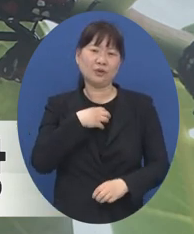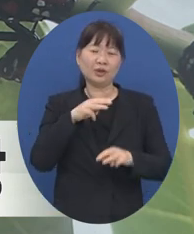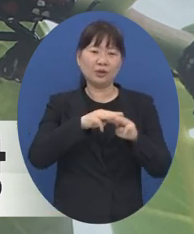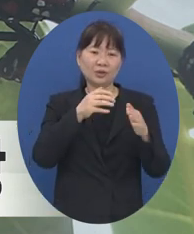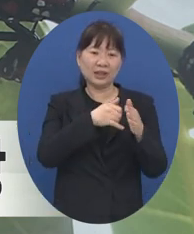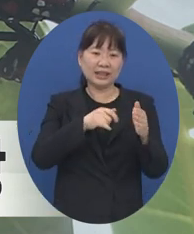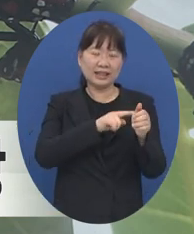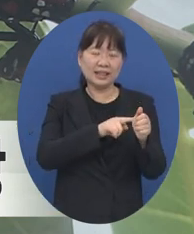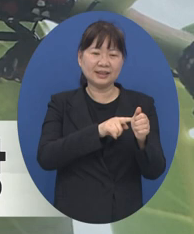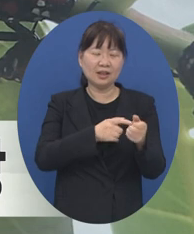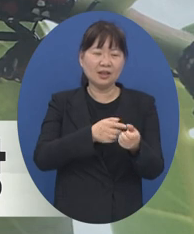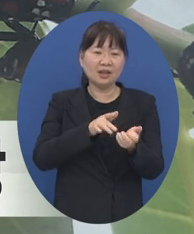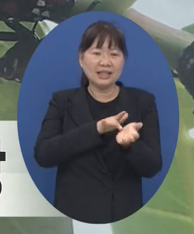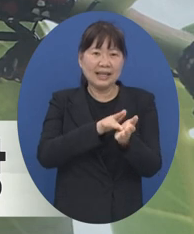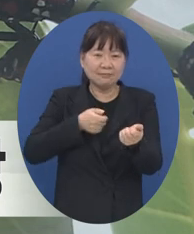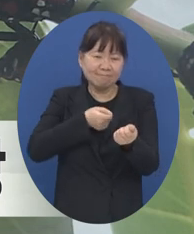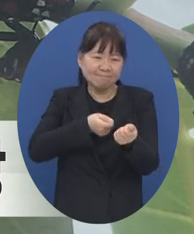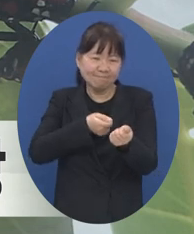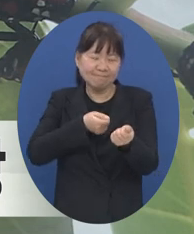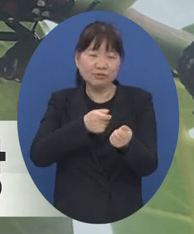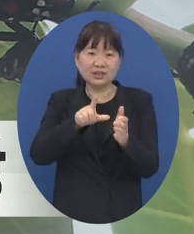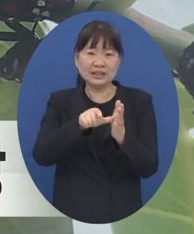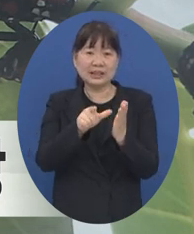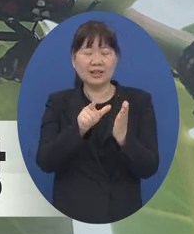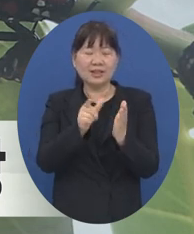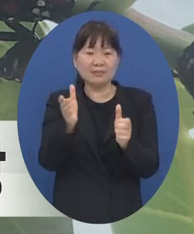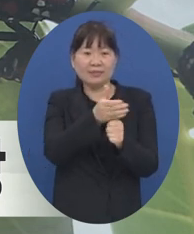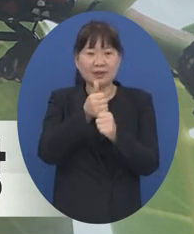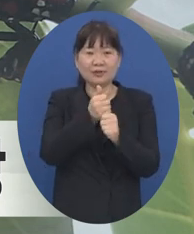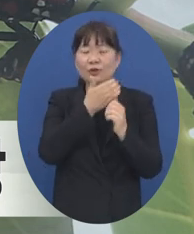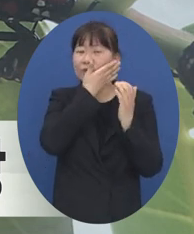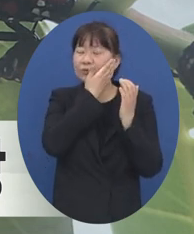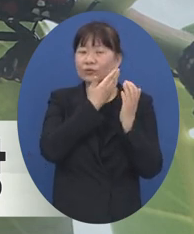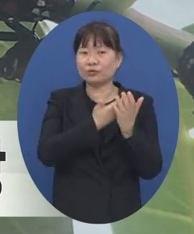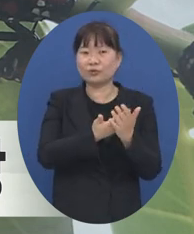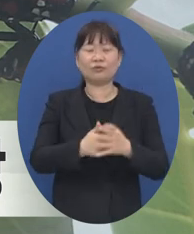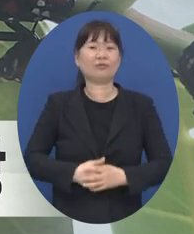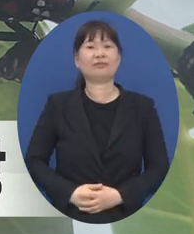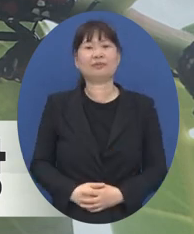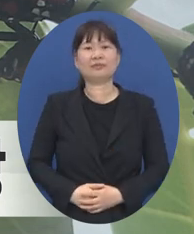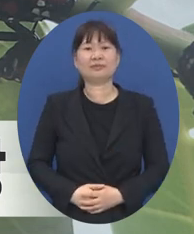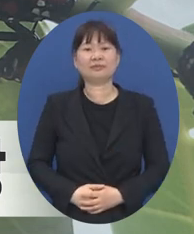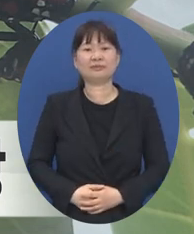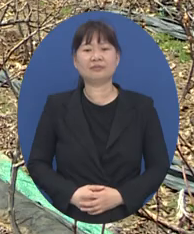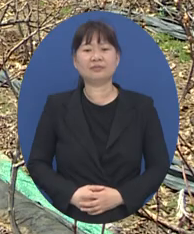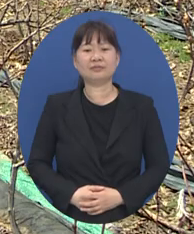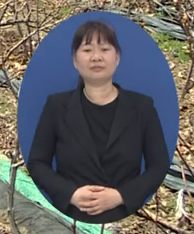방제 시기를 놓치지 않는 게 중요합니다. 현장 직접 취재했습니다. 영상 같이 보시죠.